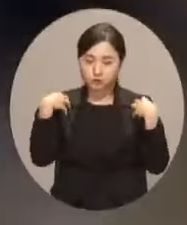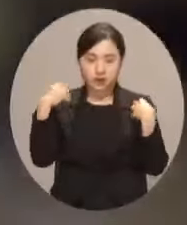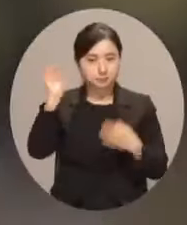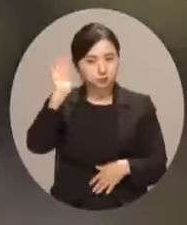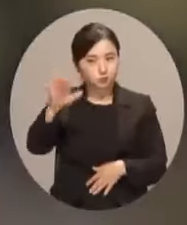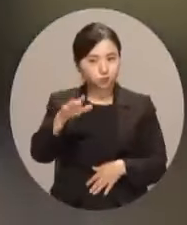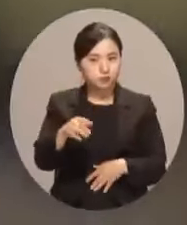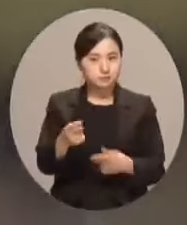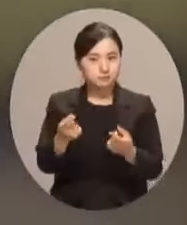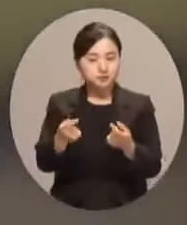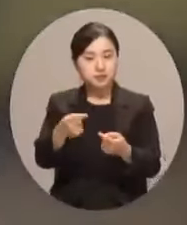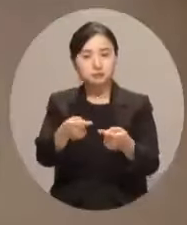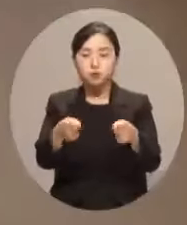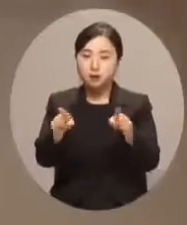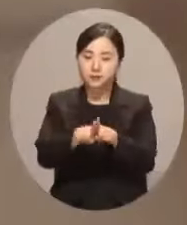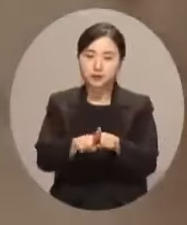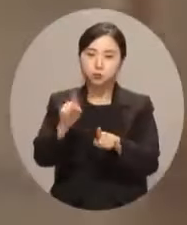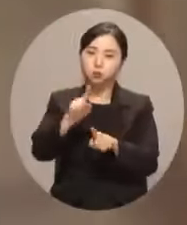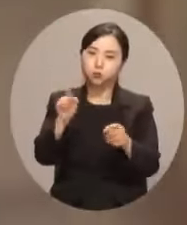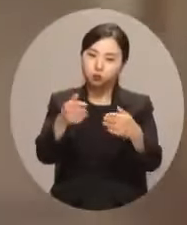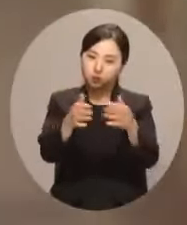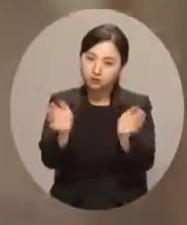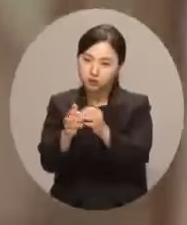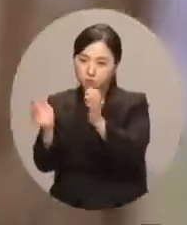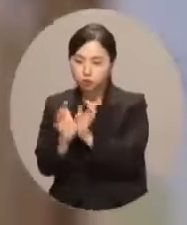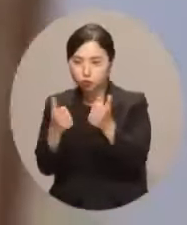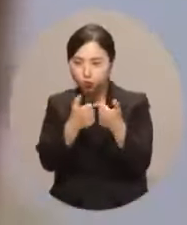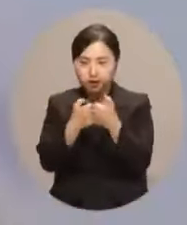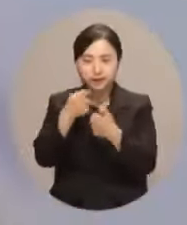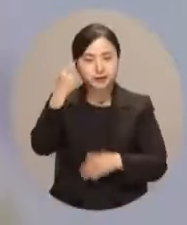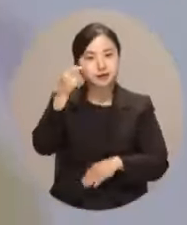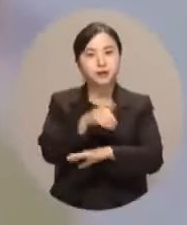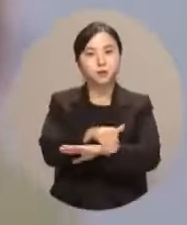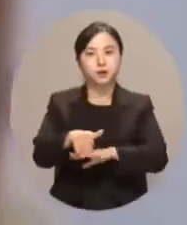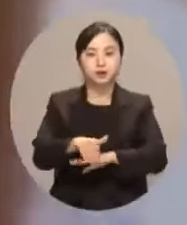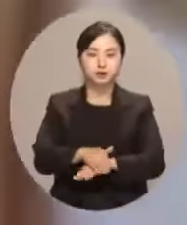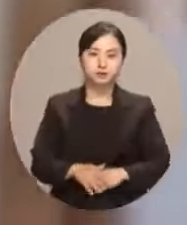유관기관과 대책 마련과 관련된 회의를 예고했습니다. MBC 뉴스 정다영입니다.